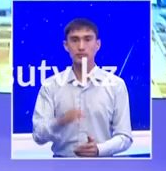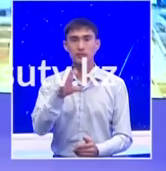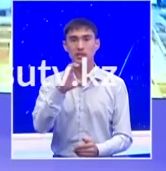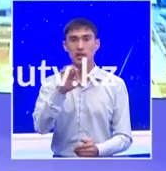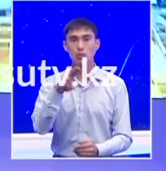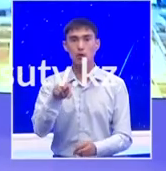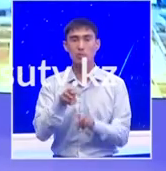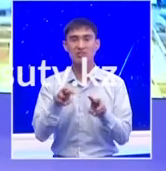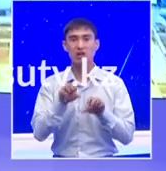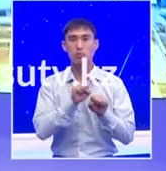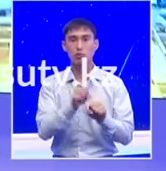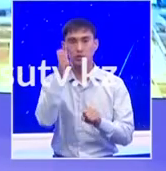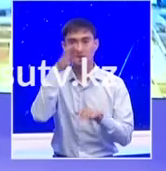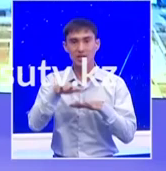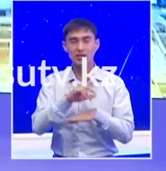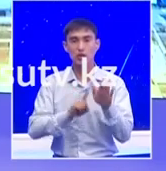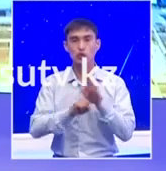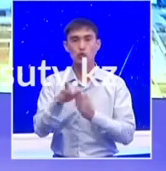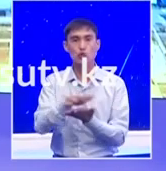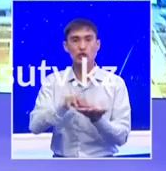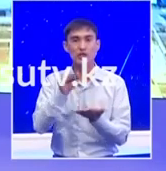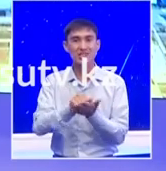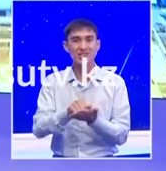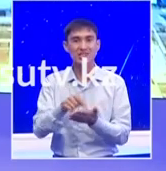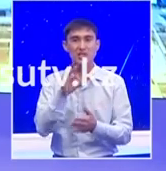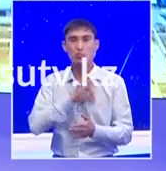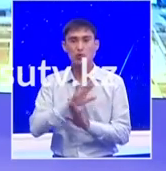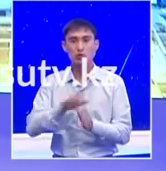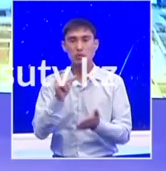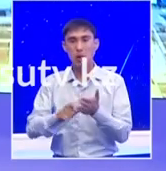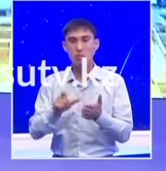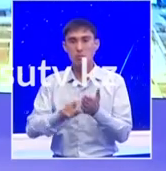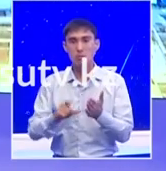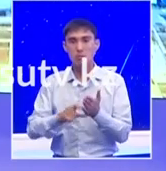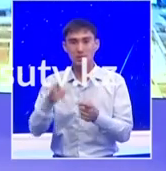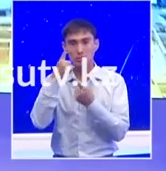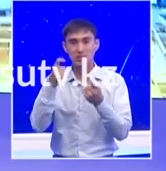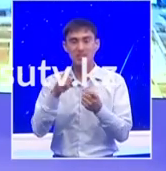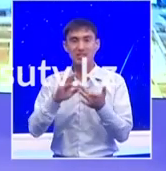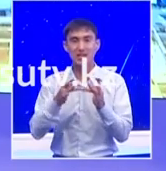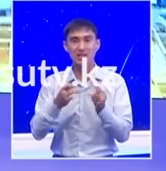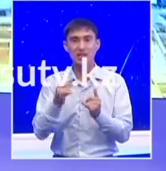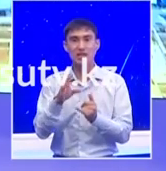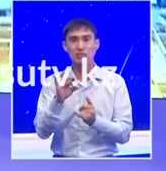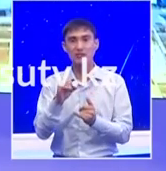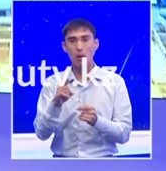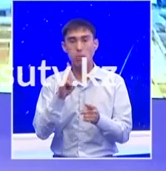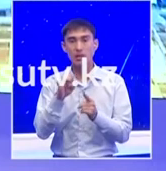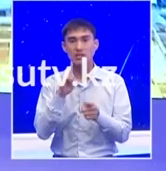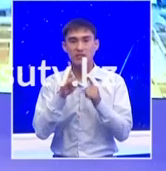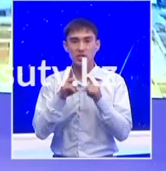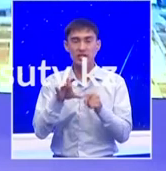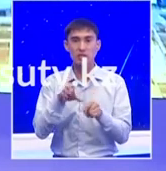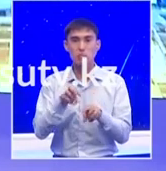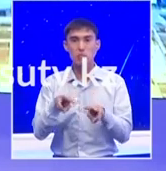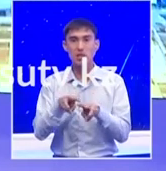Саперы Министерства обороны страны начнут уничтожать неиспользуемые боеприпасы, сообщается на сайте ведомства. На аппаратном совещании